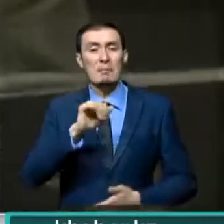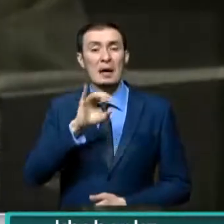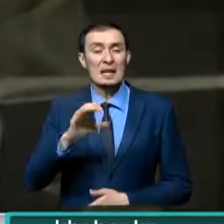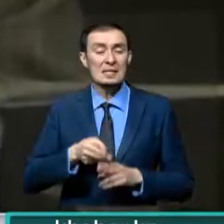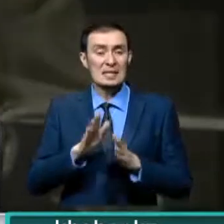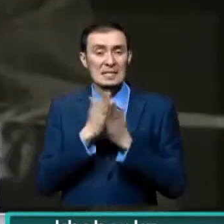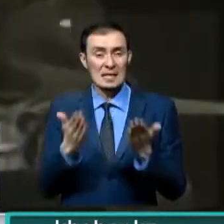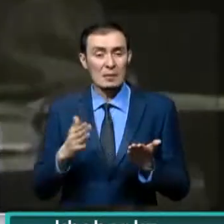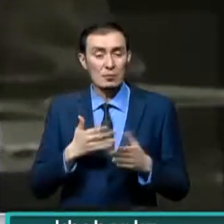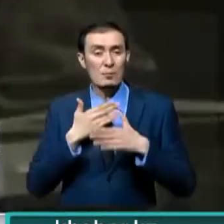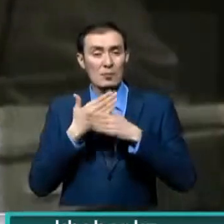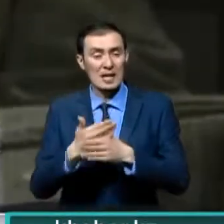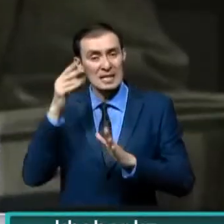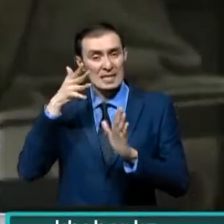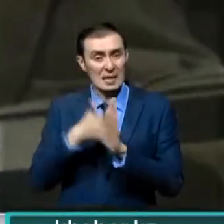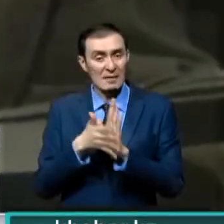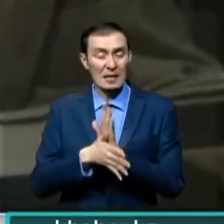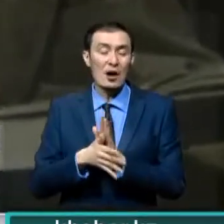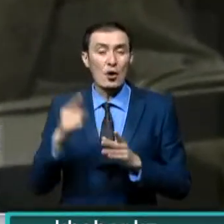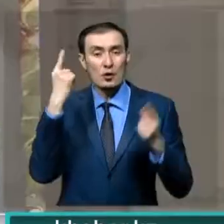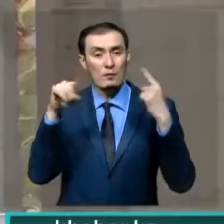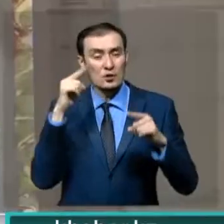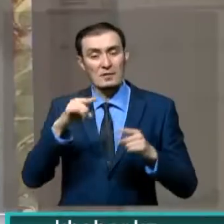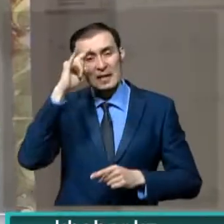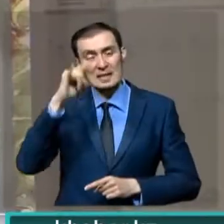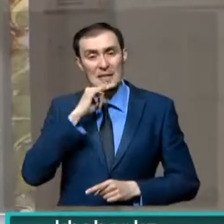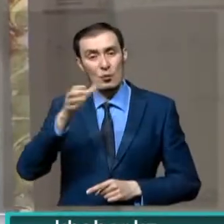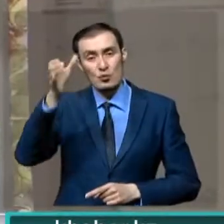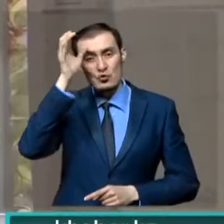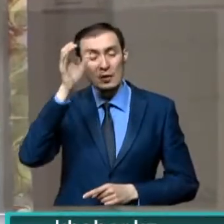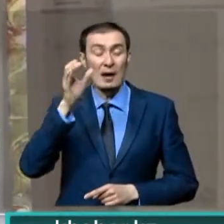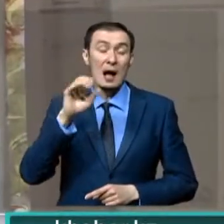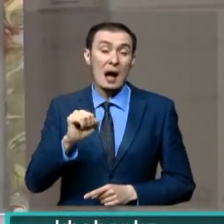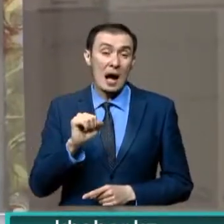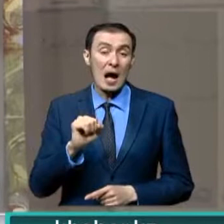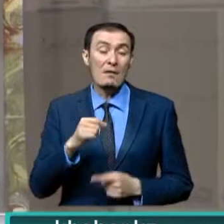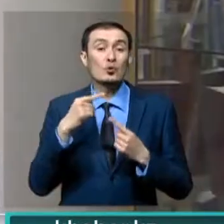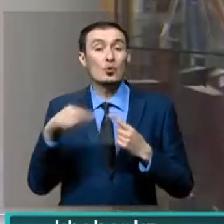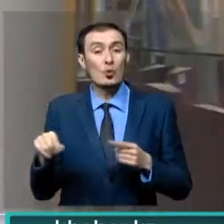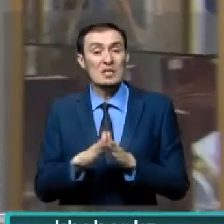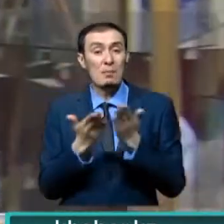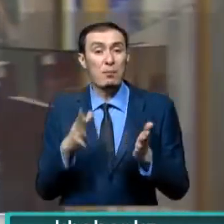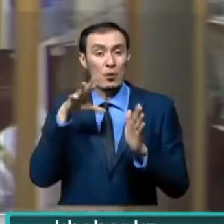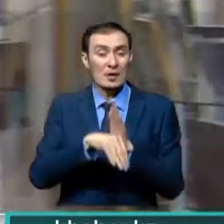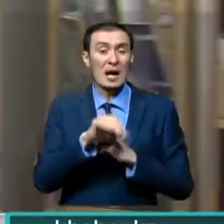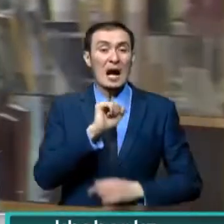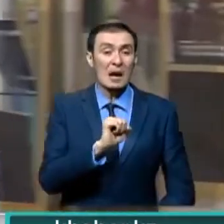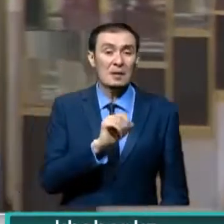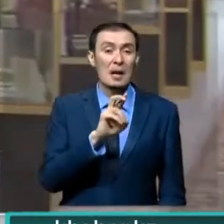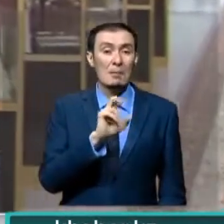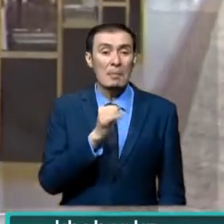Данное издание станет подспорьем для исследователей творчества казахского ученого. А в другой сборник